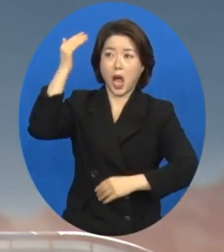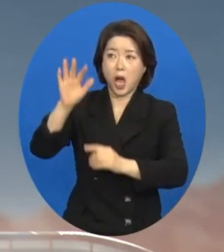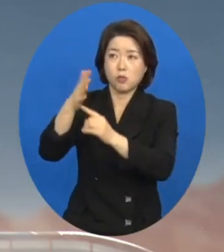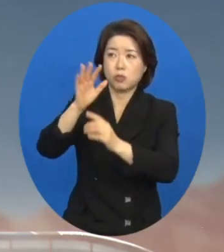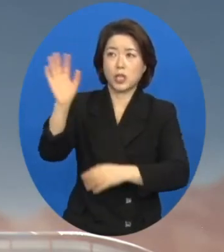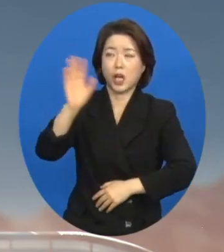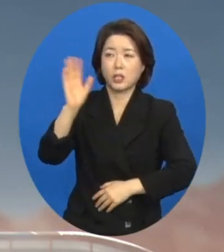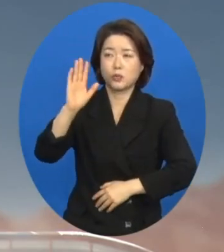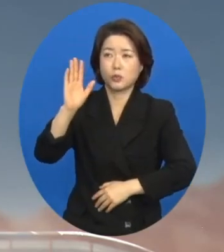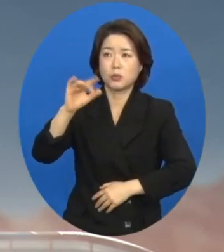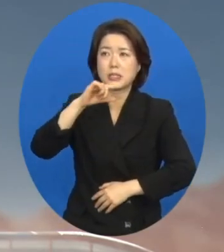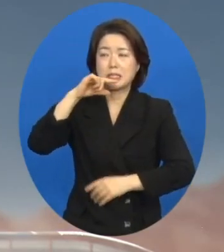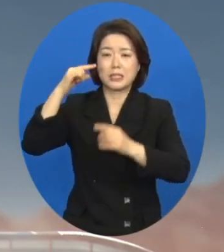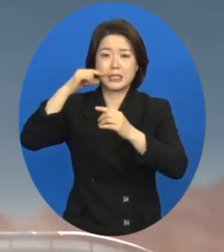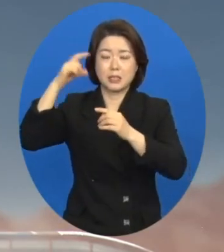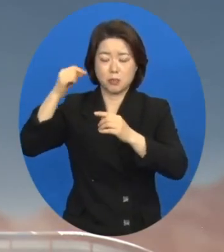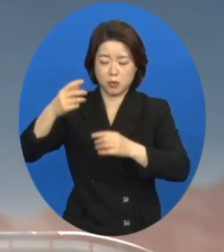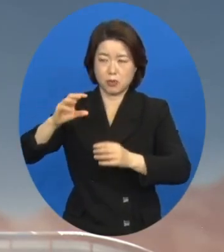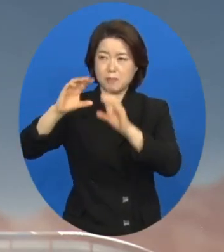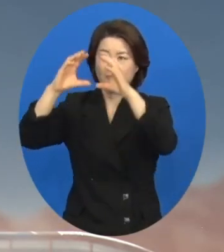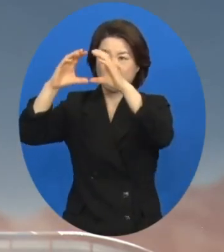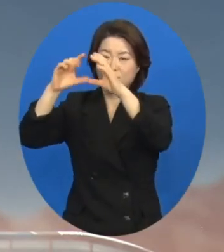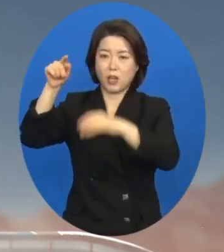것도 일장기였습니다.